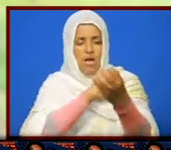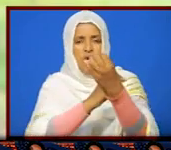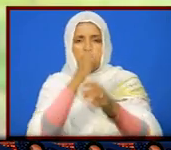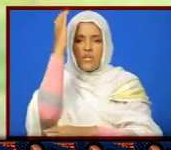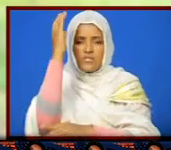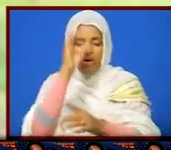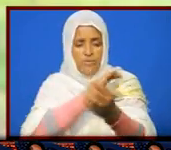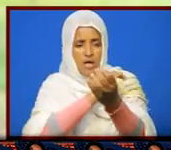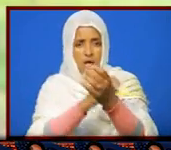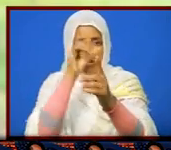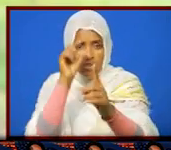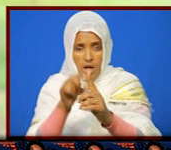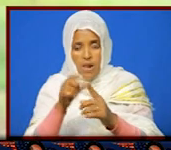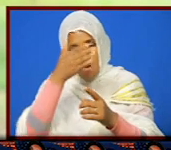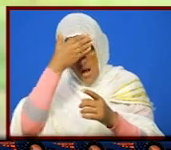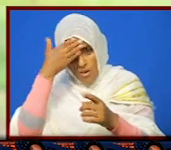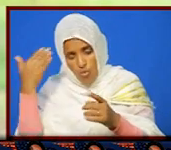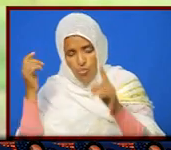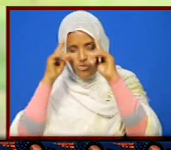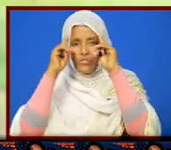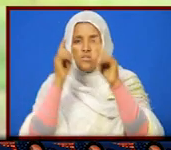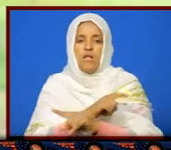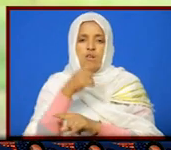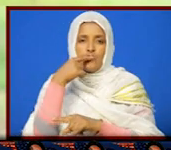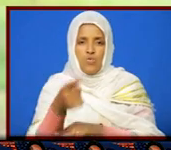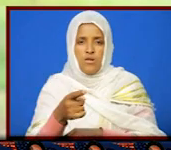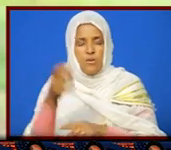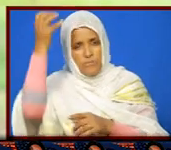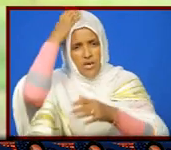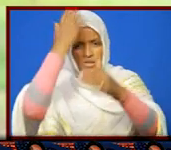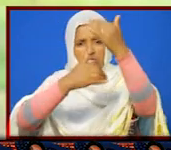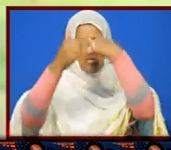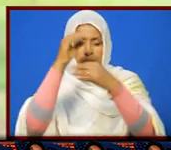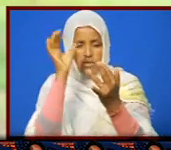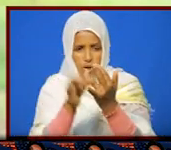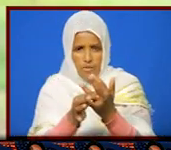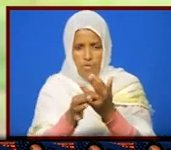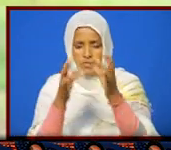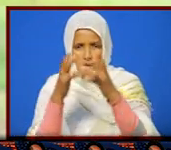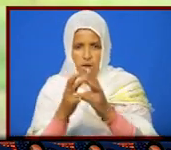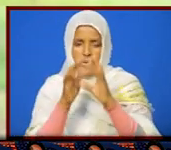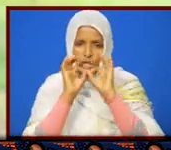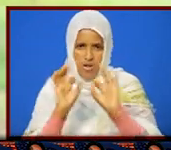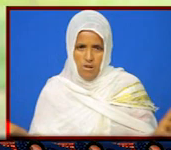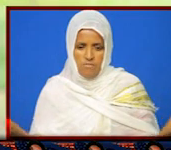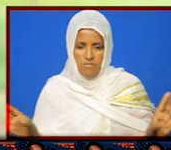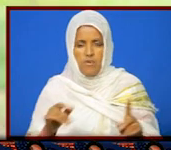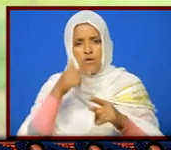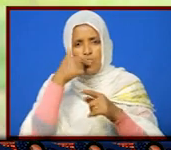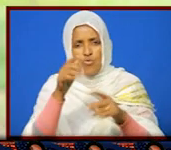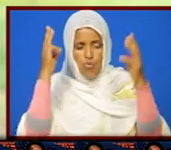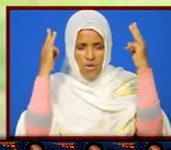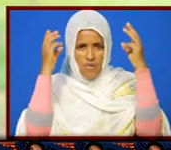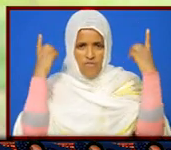ወይ ኃይለ እግዚአብሔር፣ የእግዚአብሔርን ኃይለ ቃል ባለማወቃችሁ ትስታላችኋል። በመንግሥተ ሰማያት ማግባት መጋባት